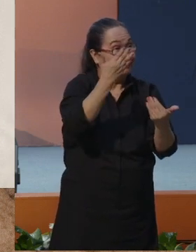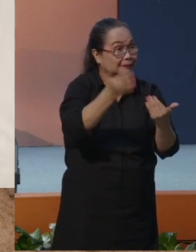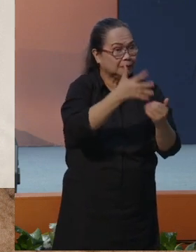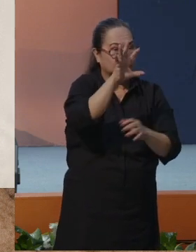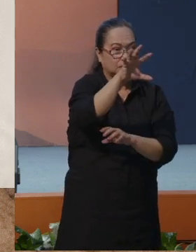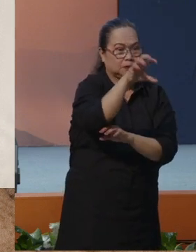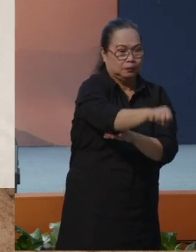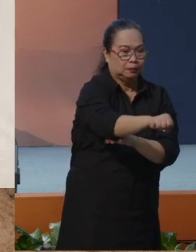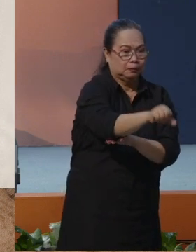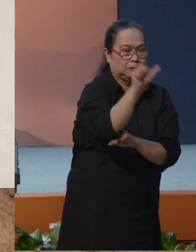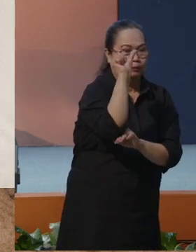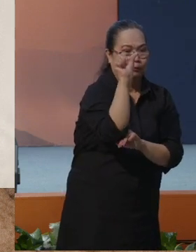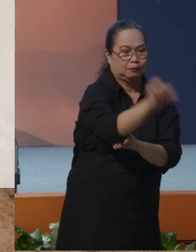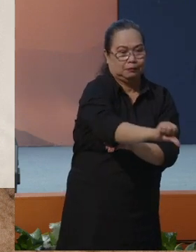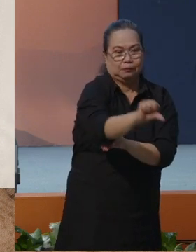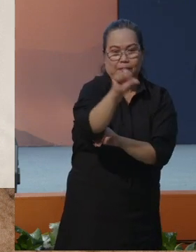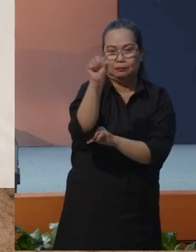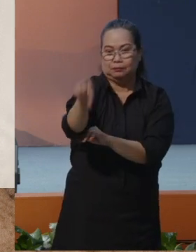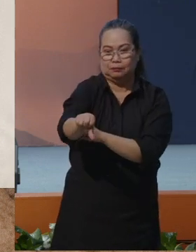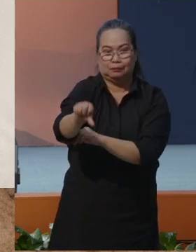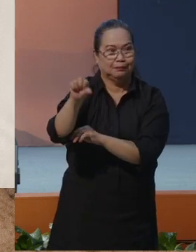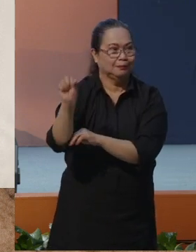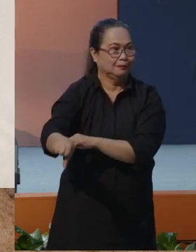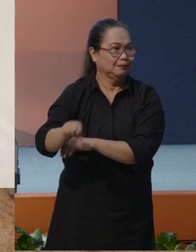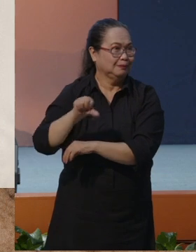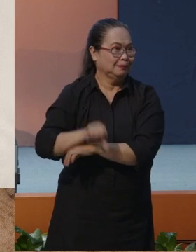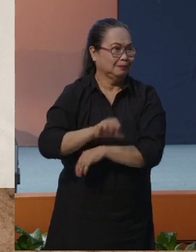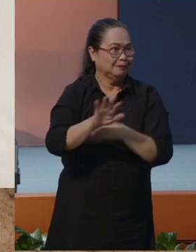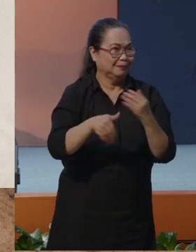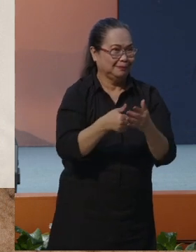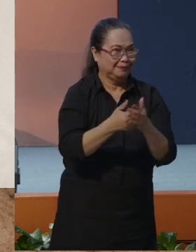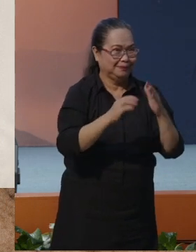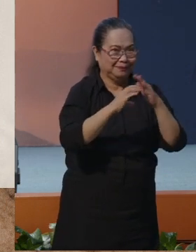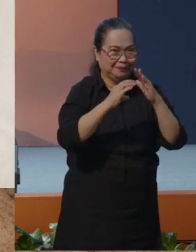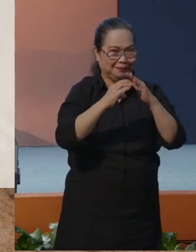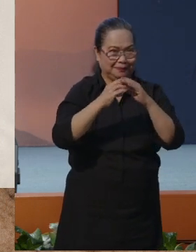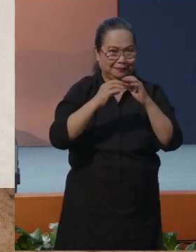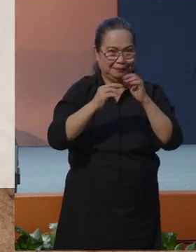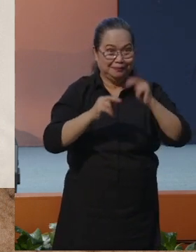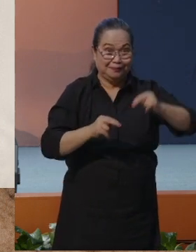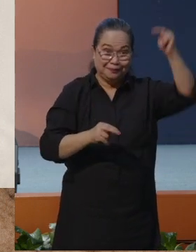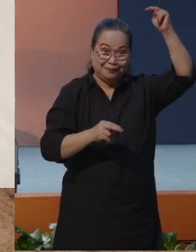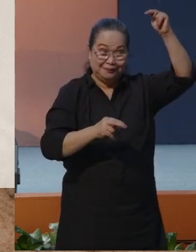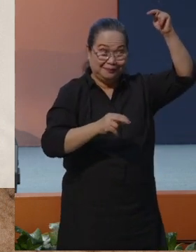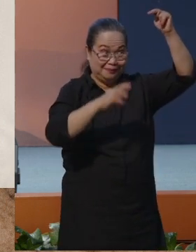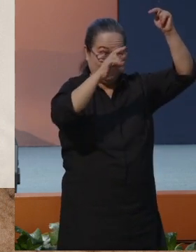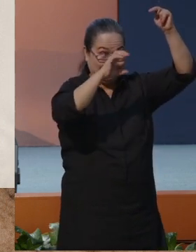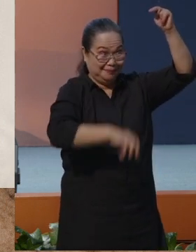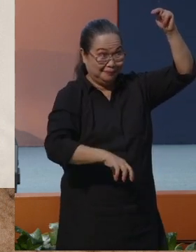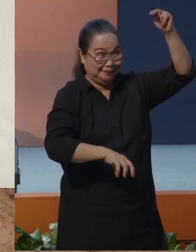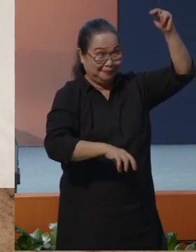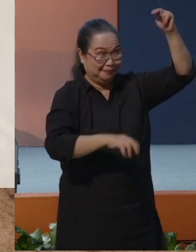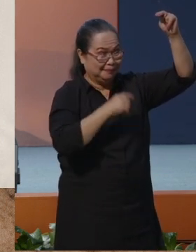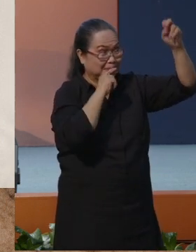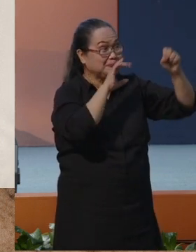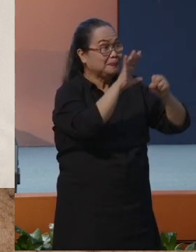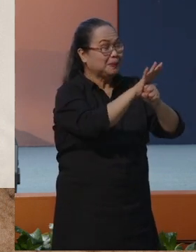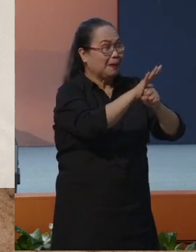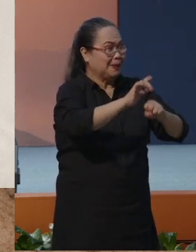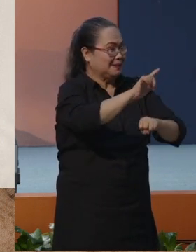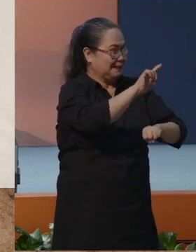matatalo ang mga nasa south, katimugan, at yung mga nasa north, sa hilaga ng Promised